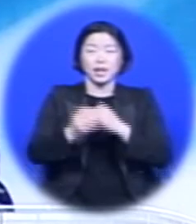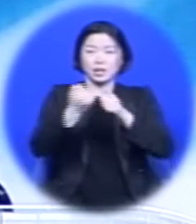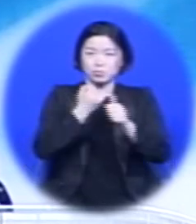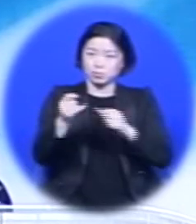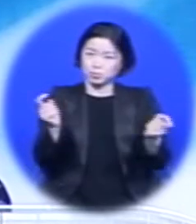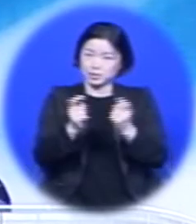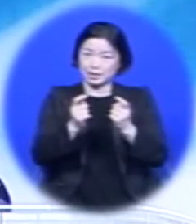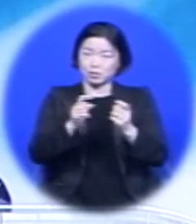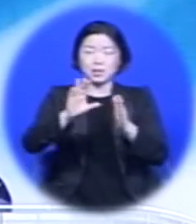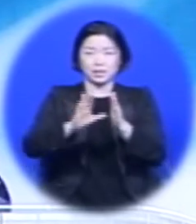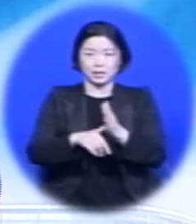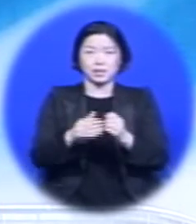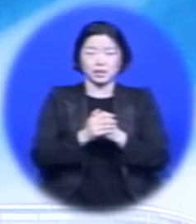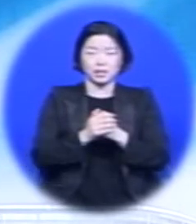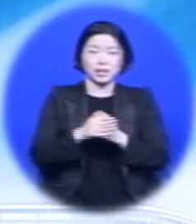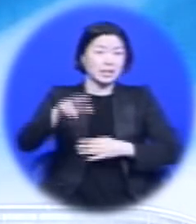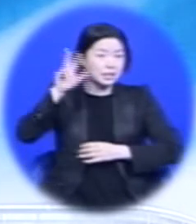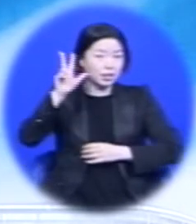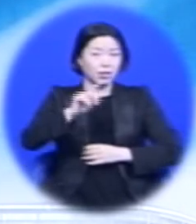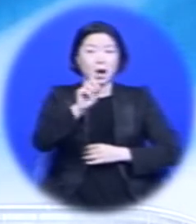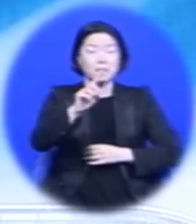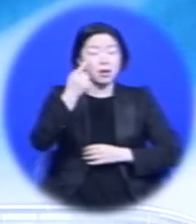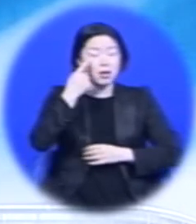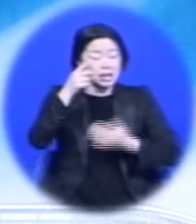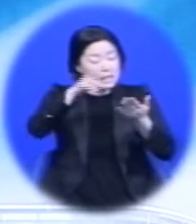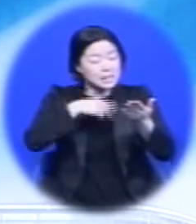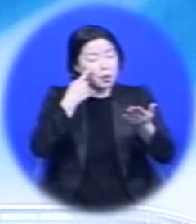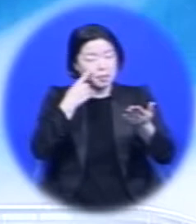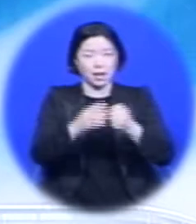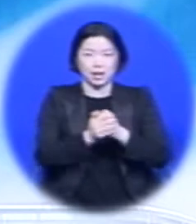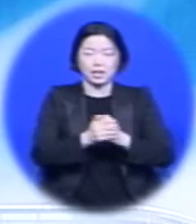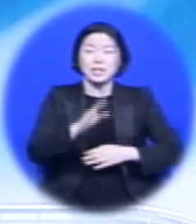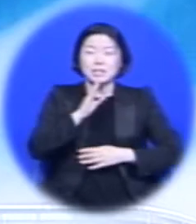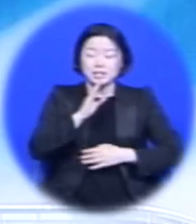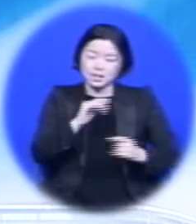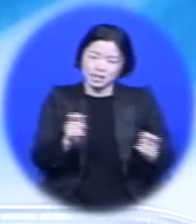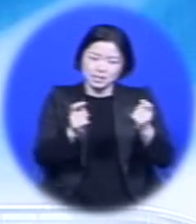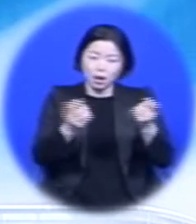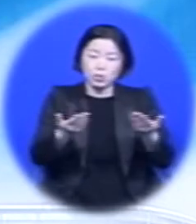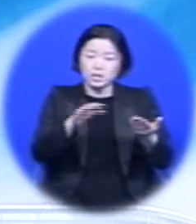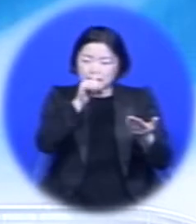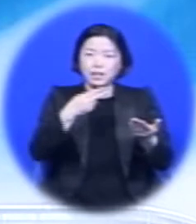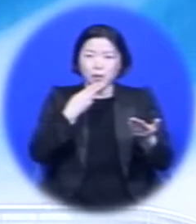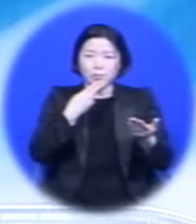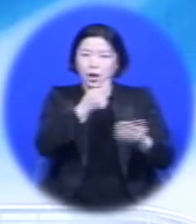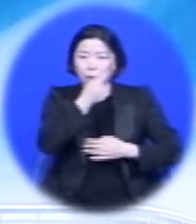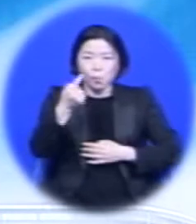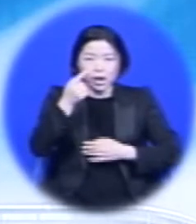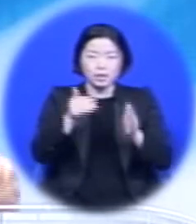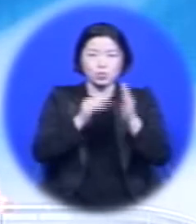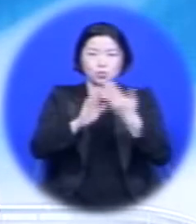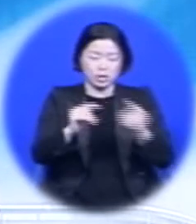부부싸움 할 때 서약한 거 한번 읽어라도 보고 진짜 싸울 일이 있나 없나 확인한 다음에라도